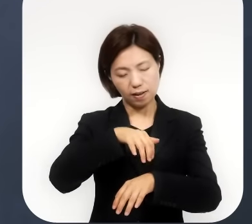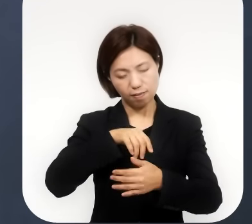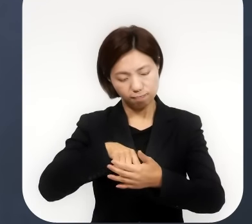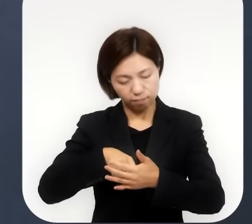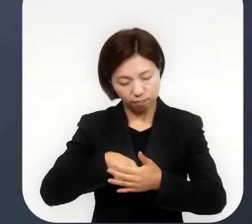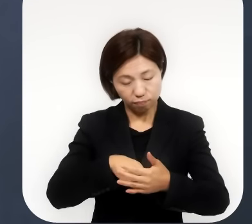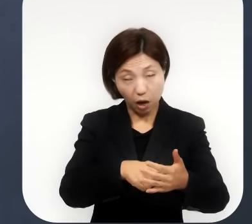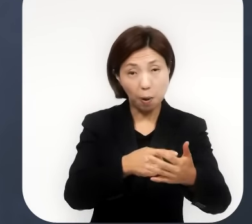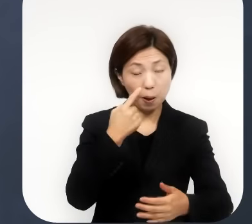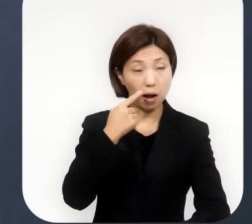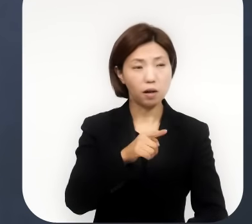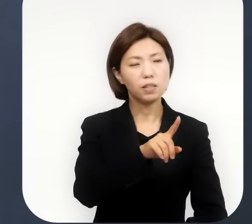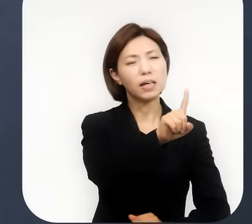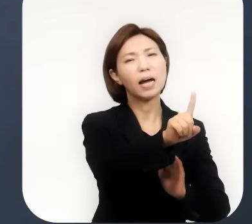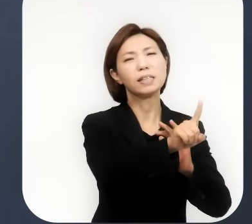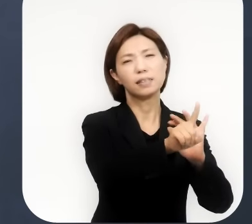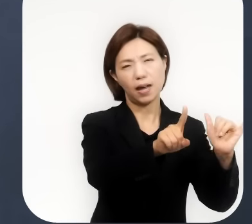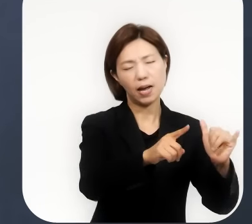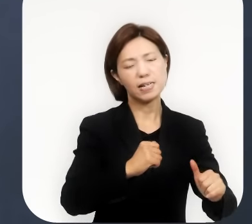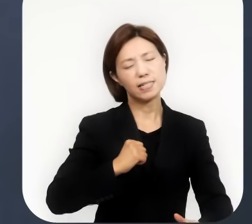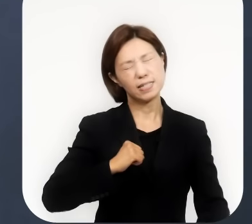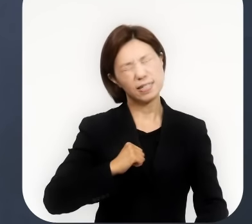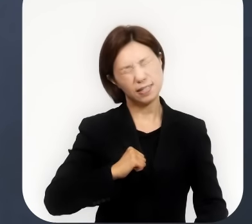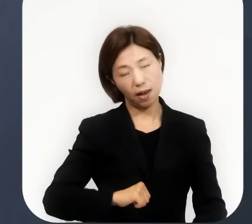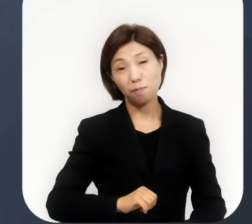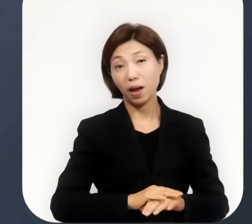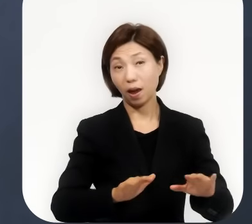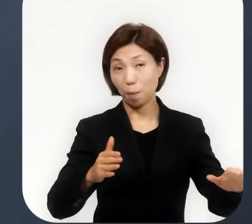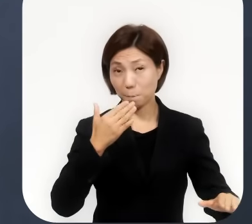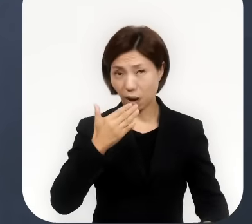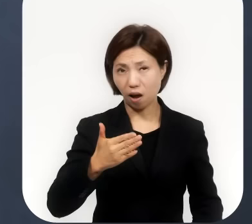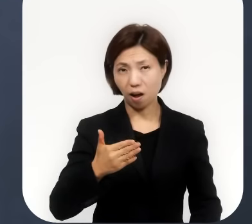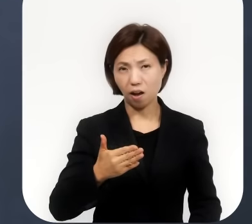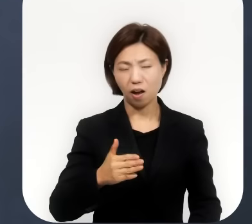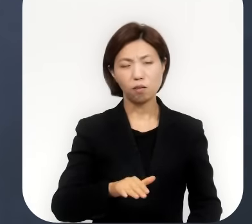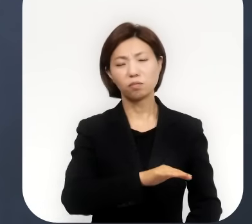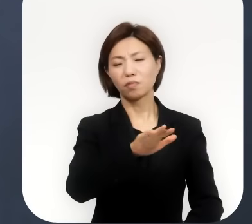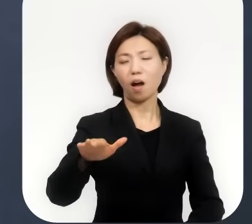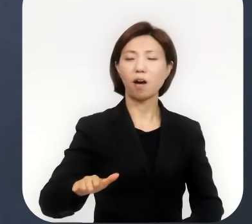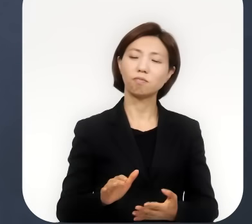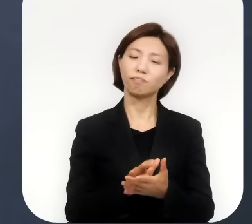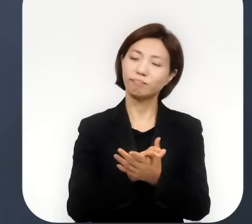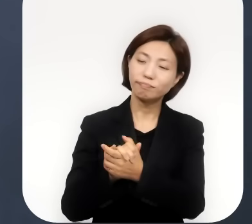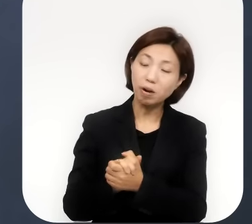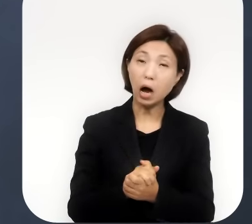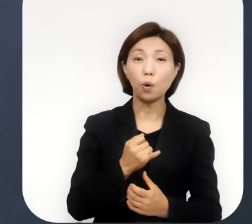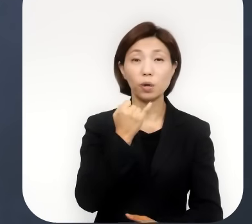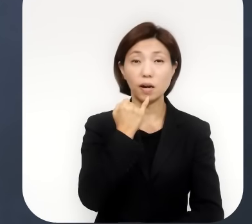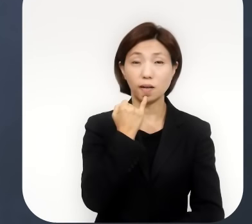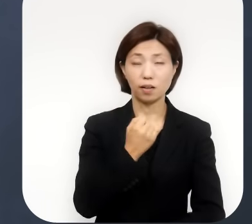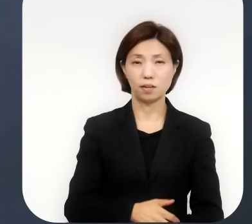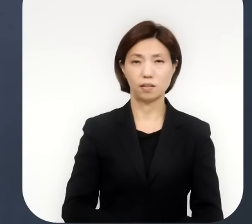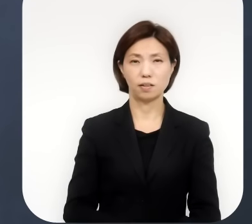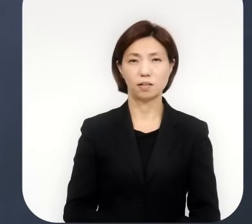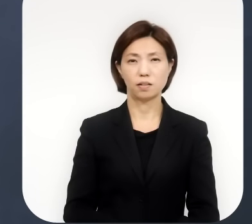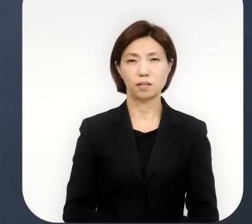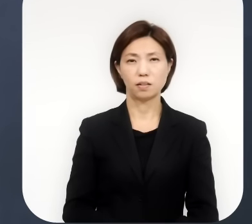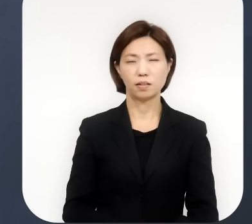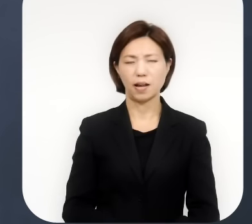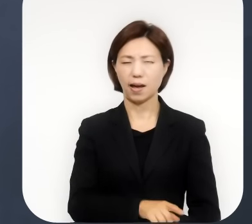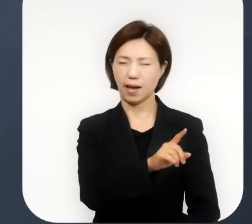삼아야 됩니다 왜냐면 그 한 사람만 내가 잘 봐 내면 모든 사람하고 관계가 좋아지잖아 그죠